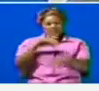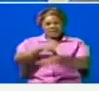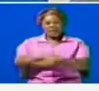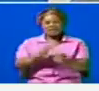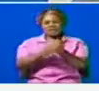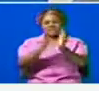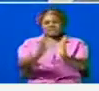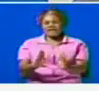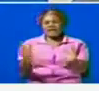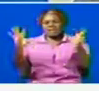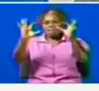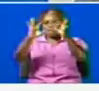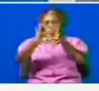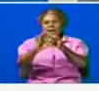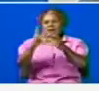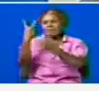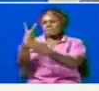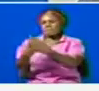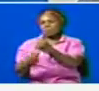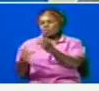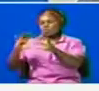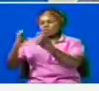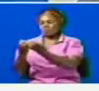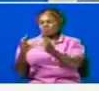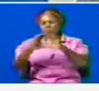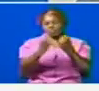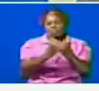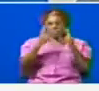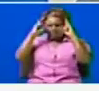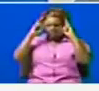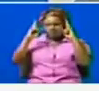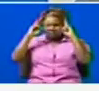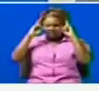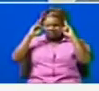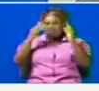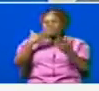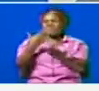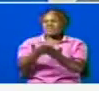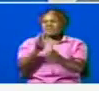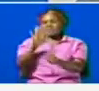ambaye anaweza kuunganisha pande zote za Kenya hii. Naitwa Mashirima Kapombe. Asante sana kwa kutazama Kivumbi.